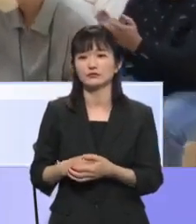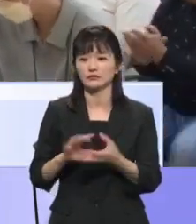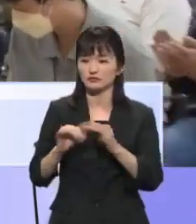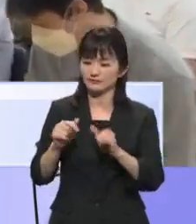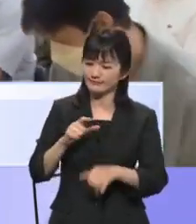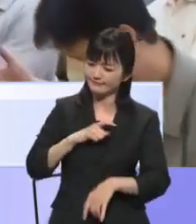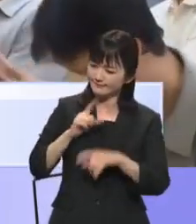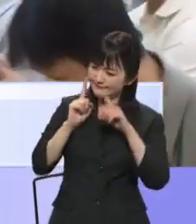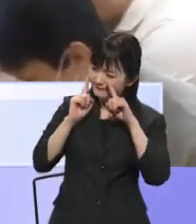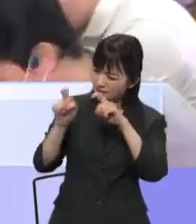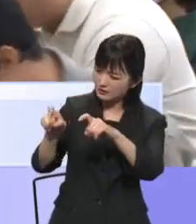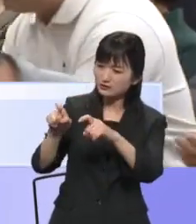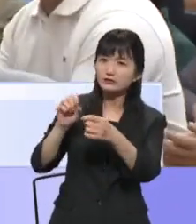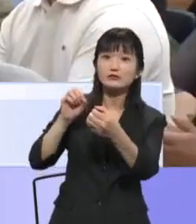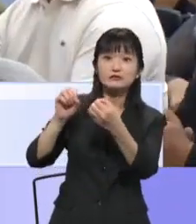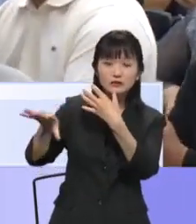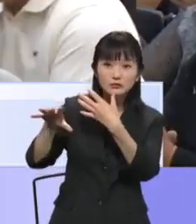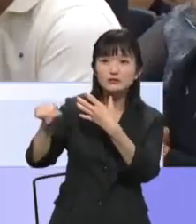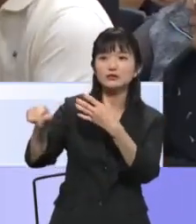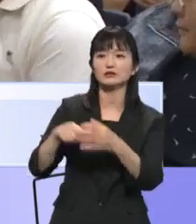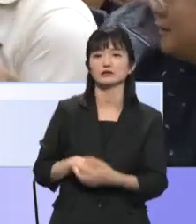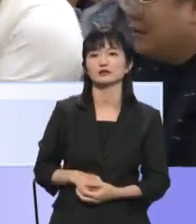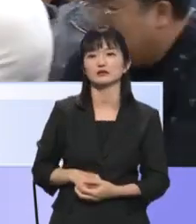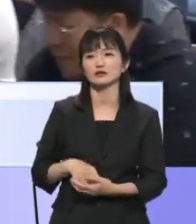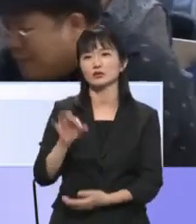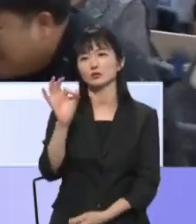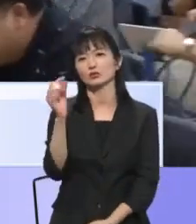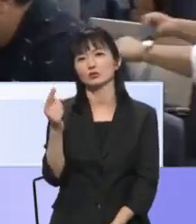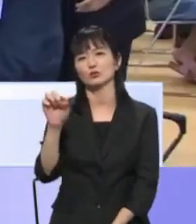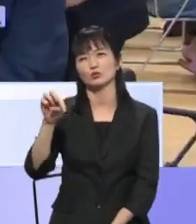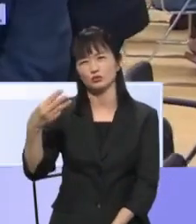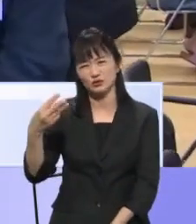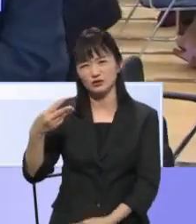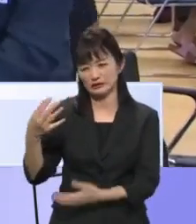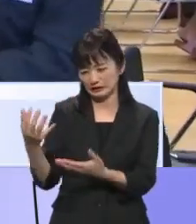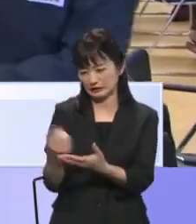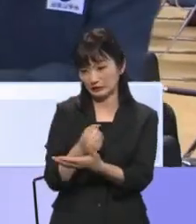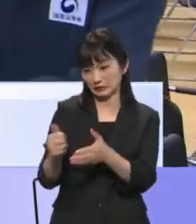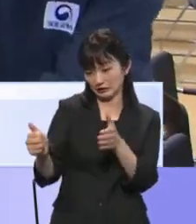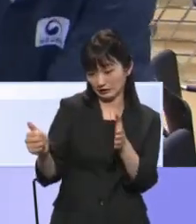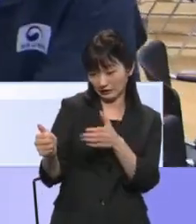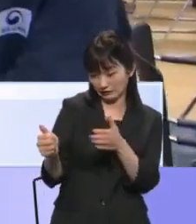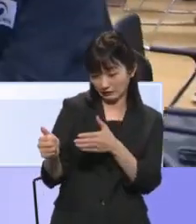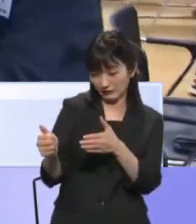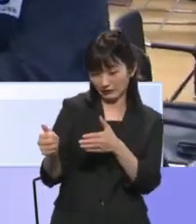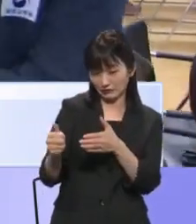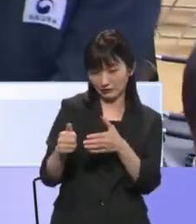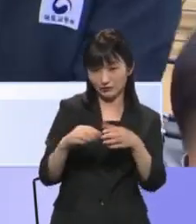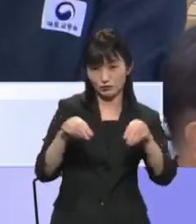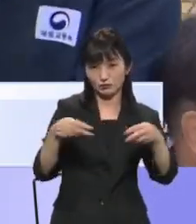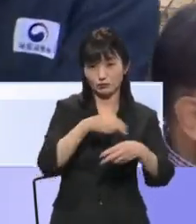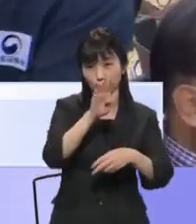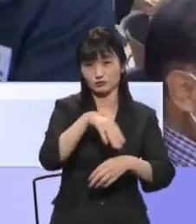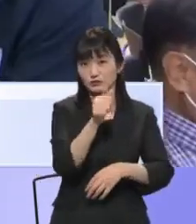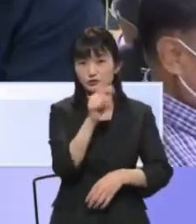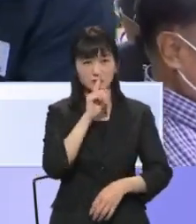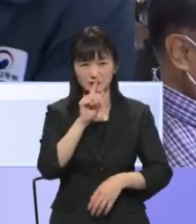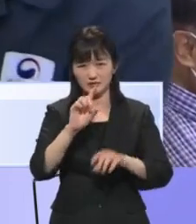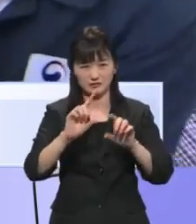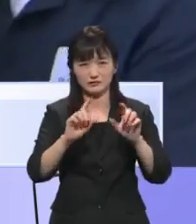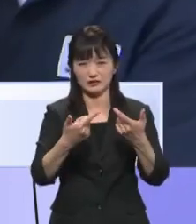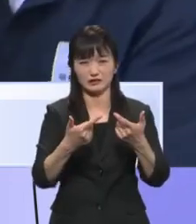대해서 답을 내놔야지 이걸 오므리다 날파리 선동이다 이렇게 하는 것이 장관에 올바른 태도는 아니라고 생각해서